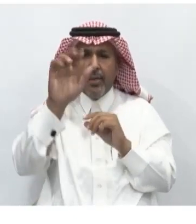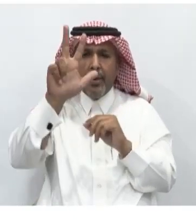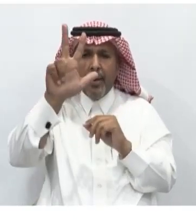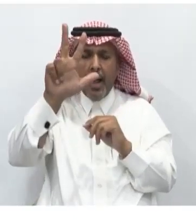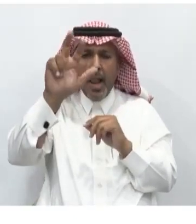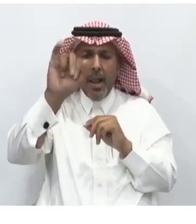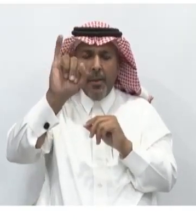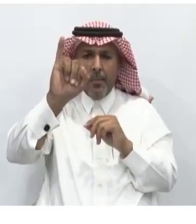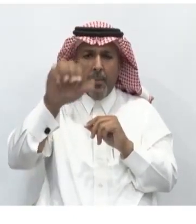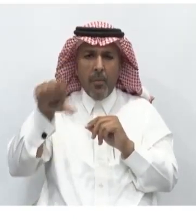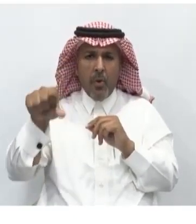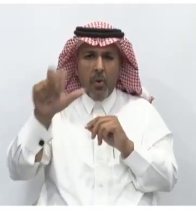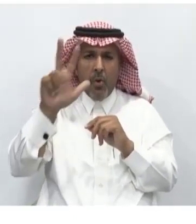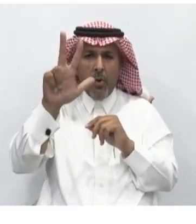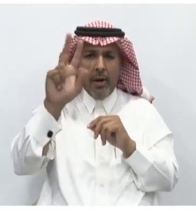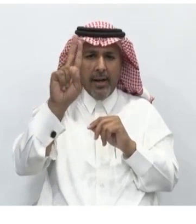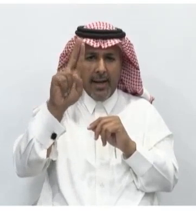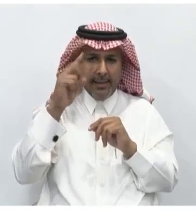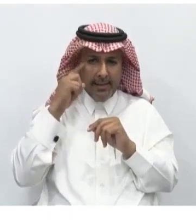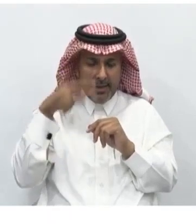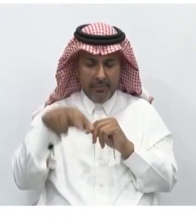مقلوب الكتلة المولية.